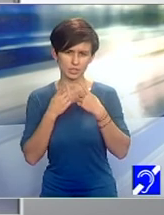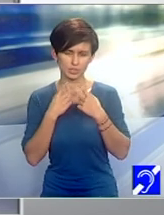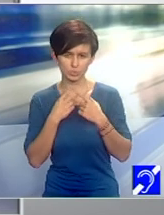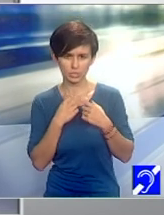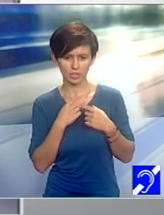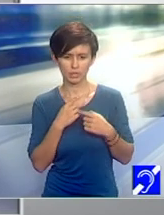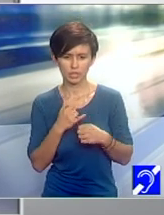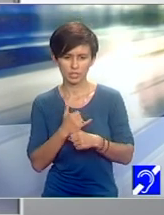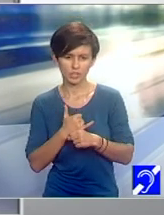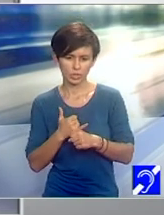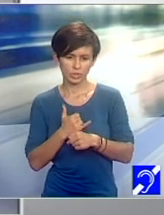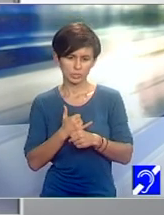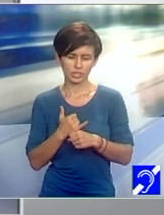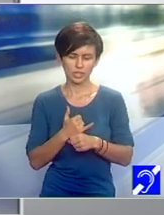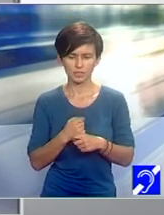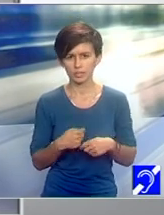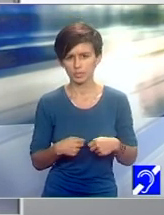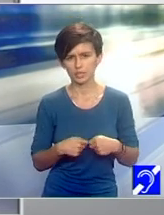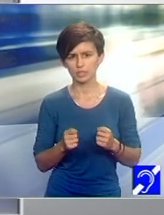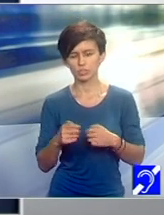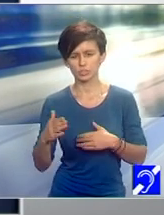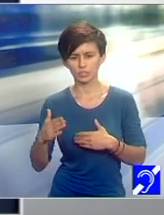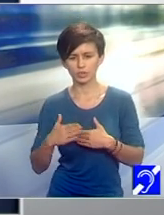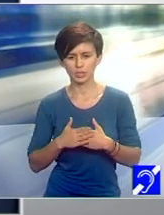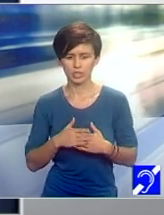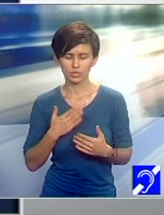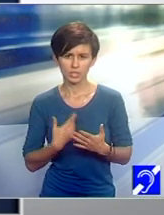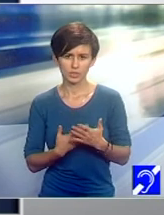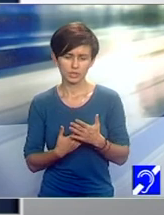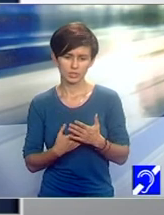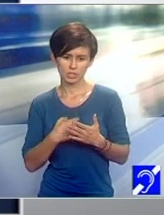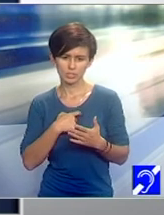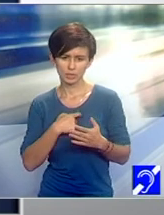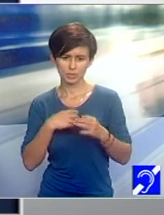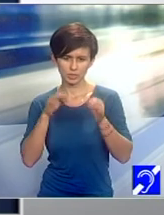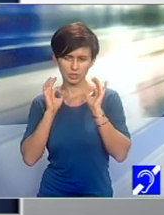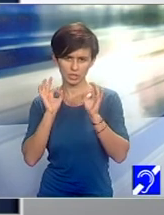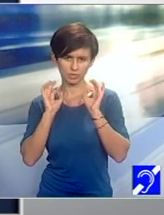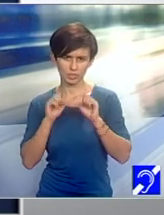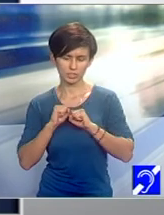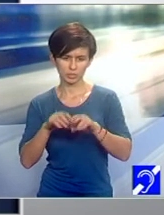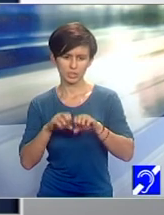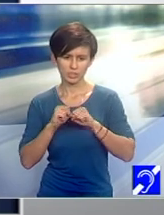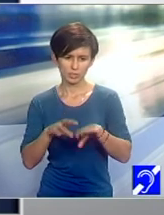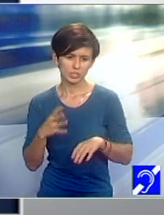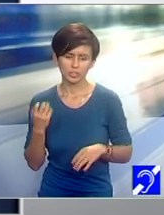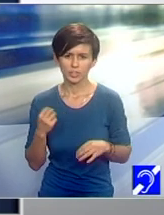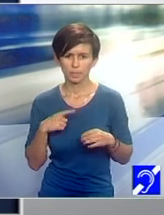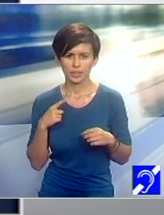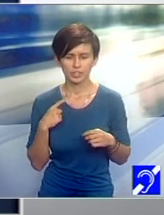înconjoară ca să putem să le folosim acele informații, inclusiv muzeul, ce se află într-un muzeu, să devină un